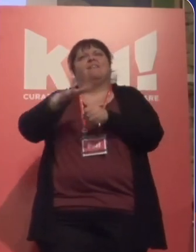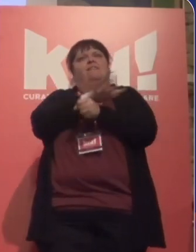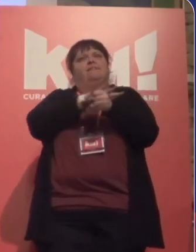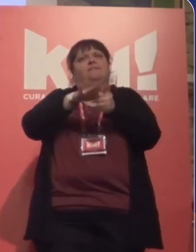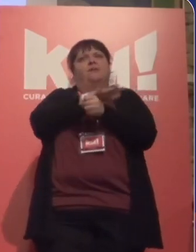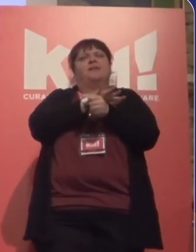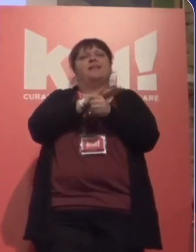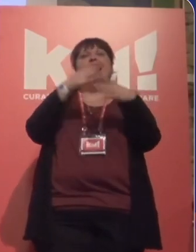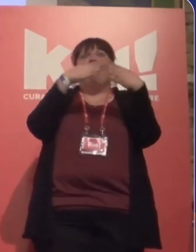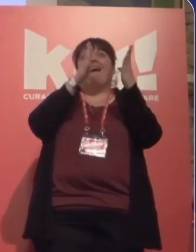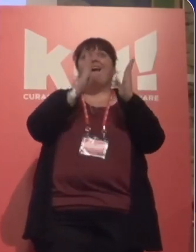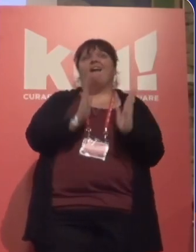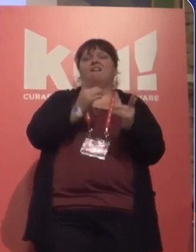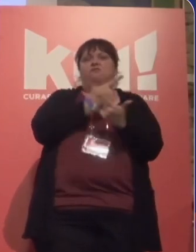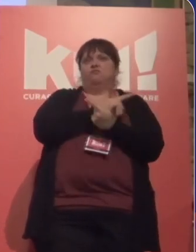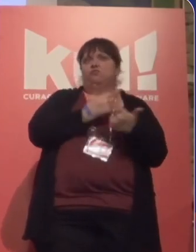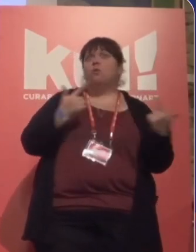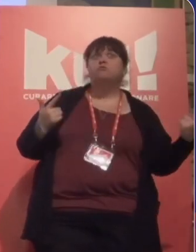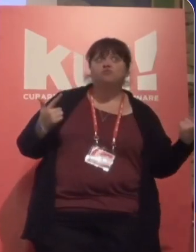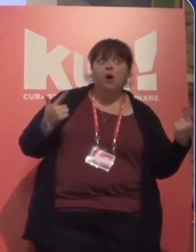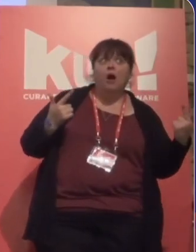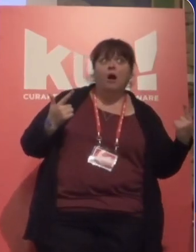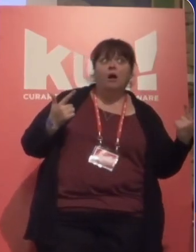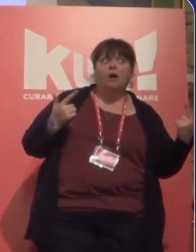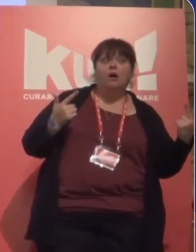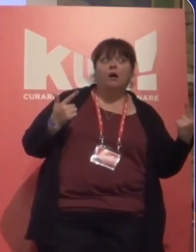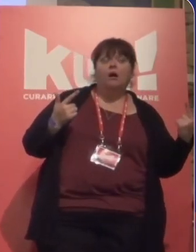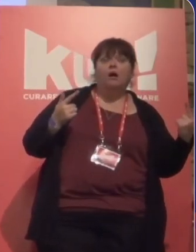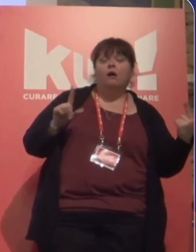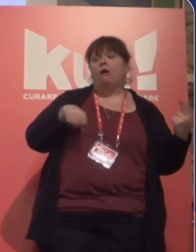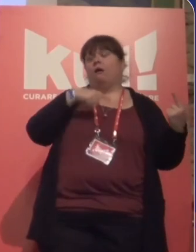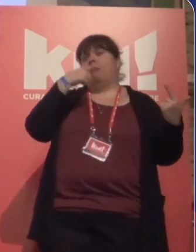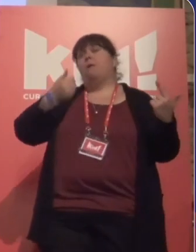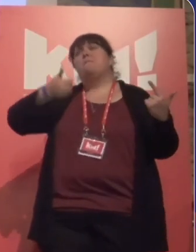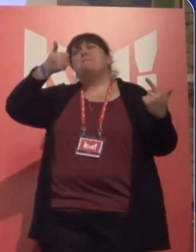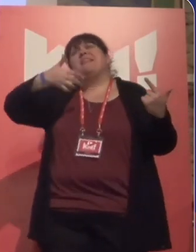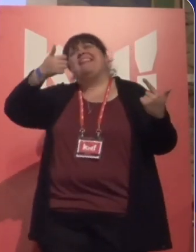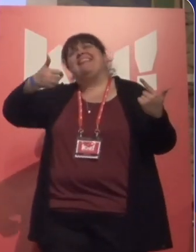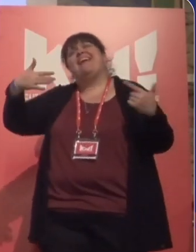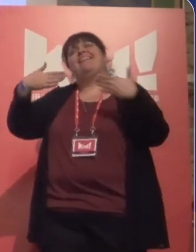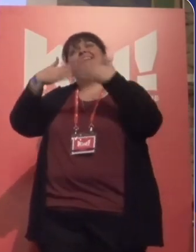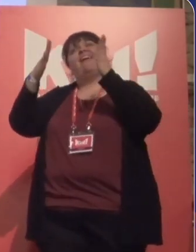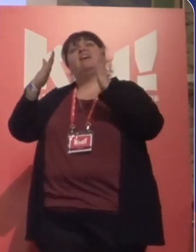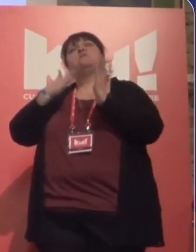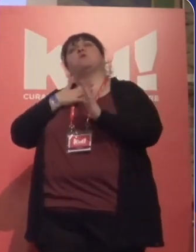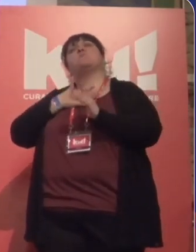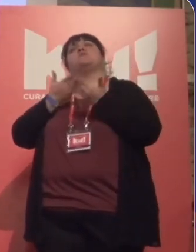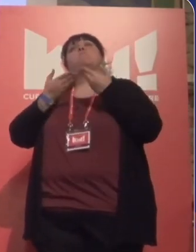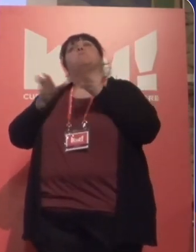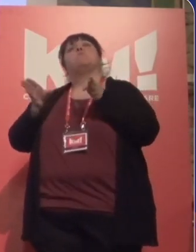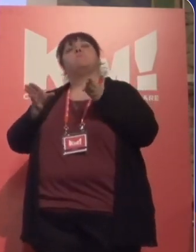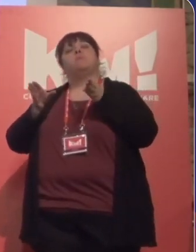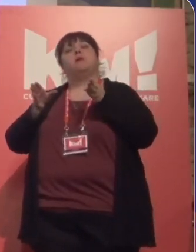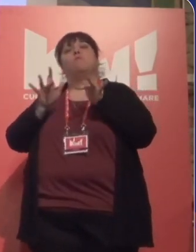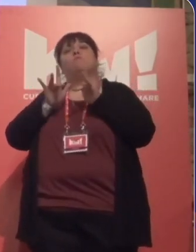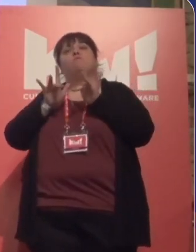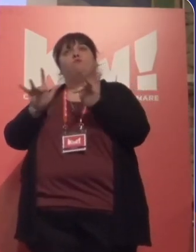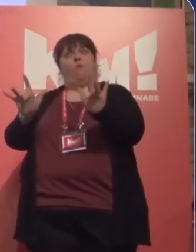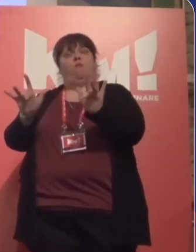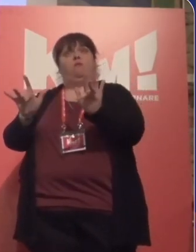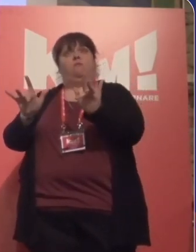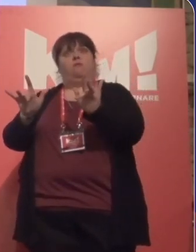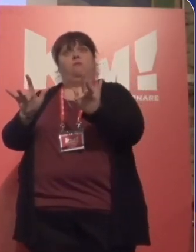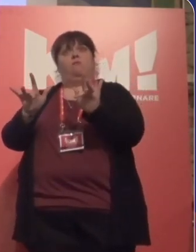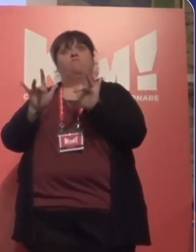migliaia di case di proprietà pubblica senza persone perché